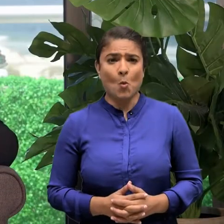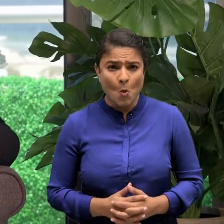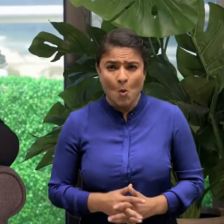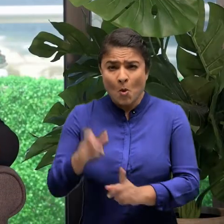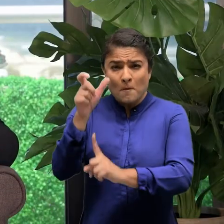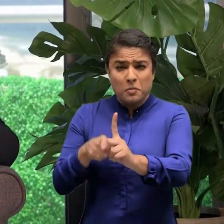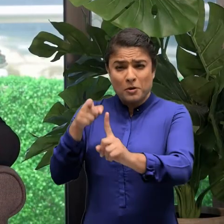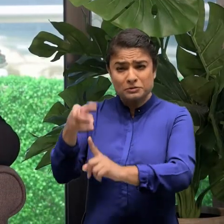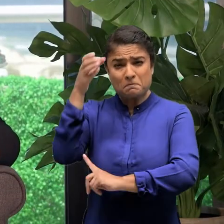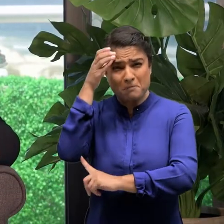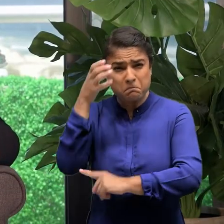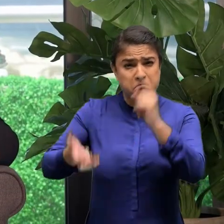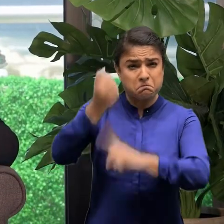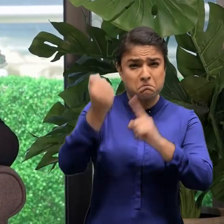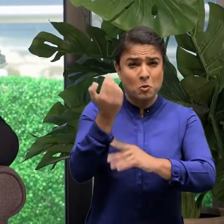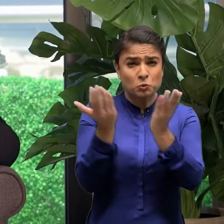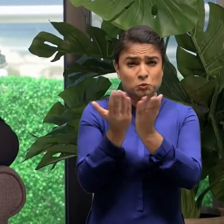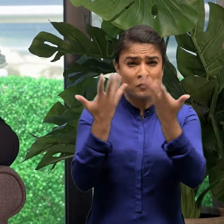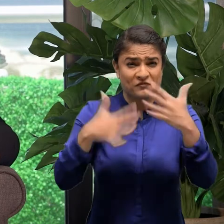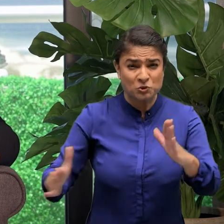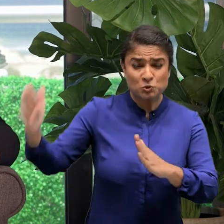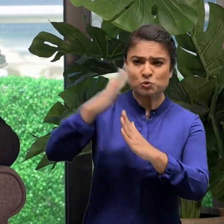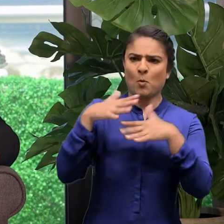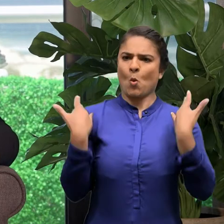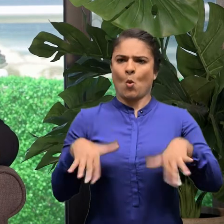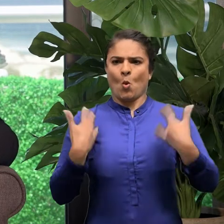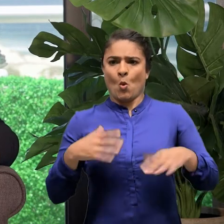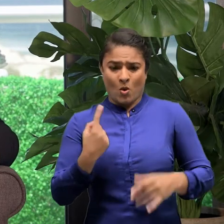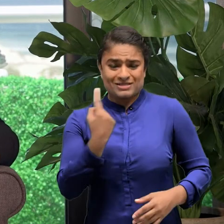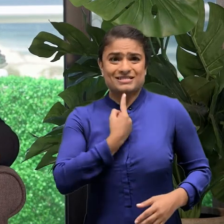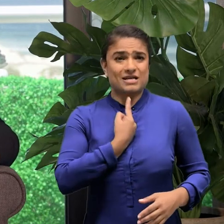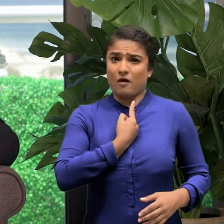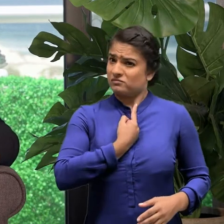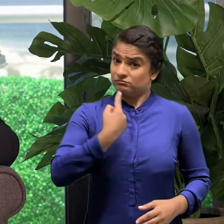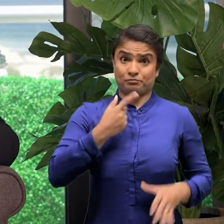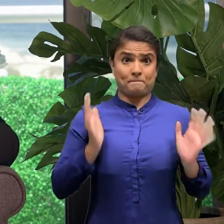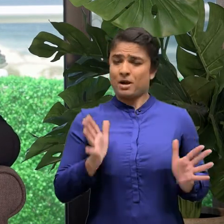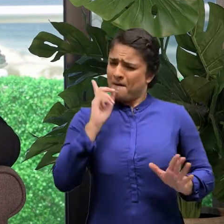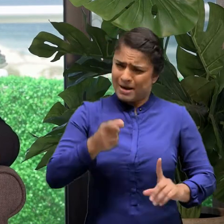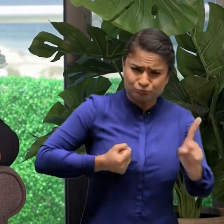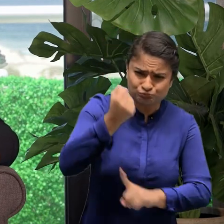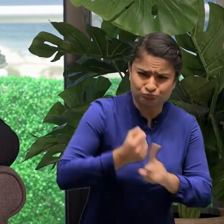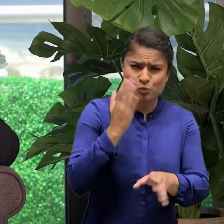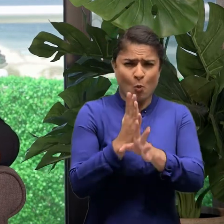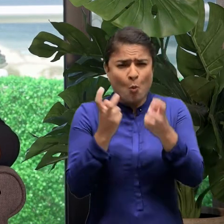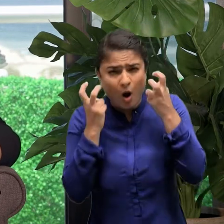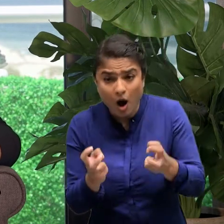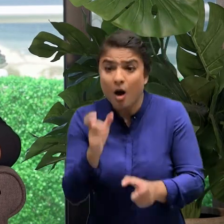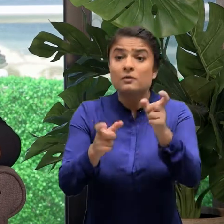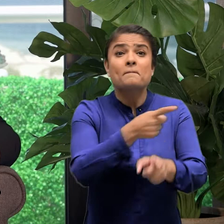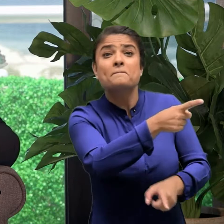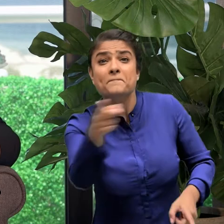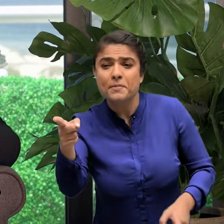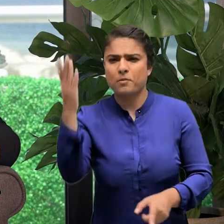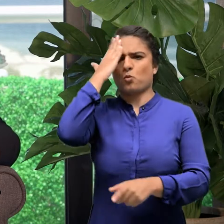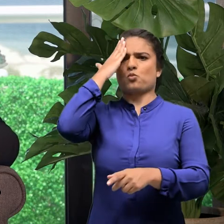Om 'n toppresteerder te wees, verg harde werk en toewyding. Maar dit alleen is nie genoeg om sukses te behaal nie. Baie